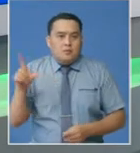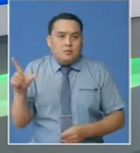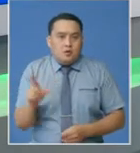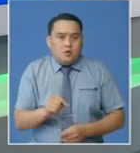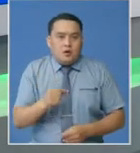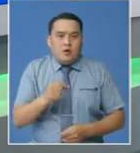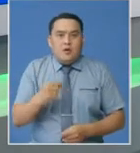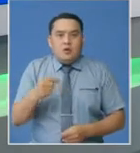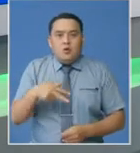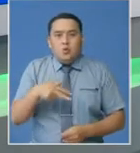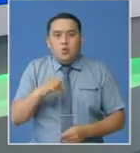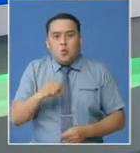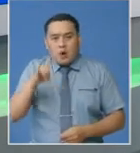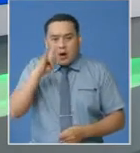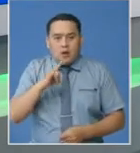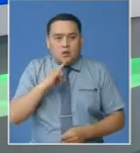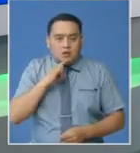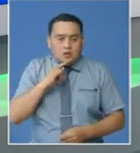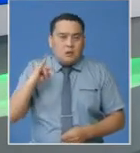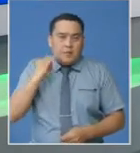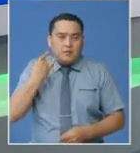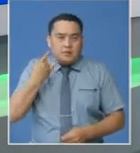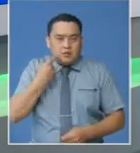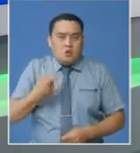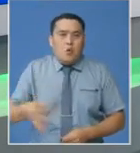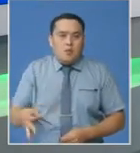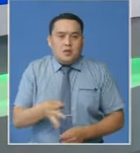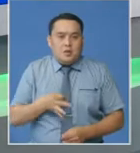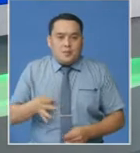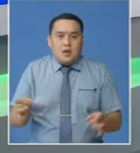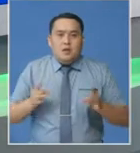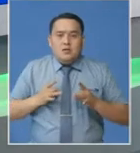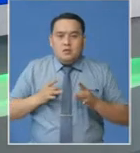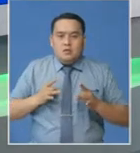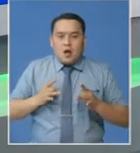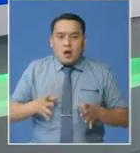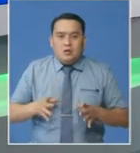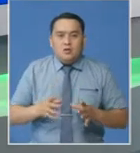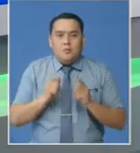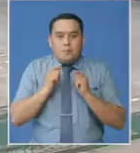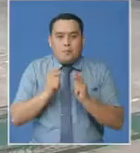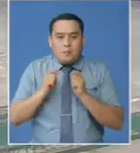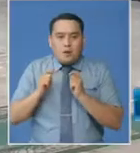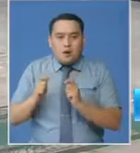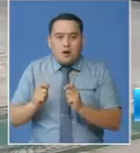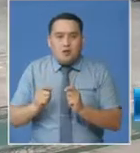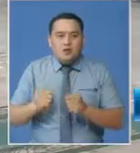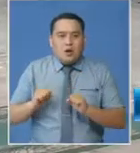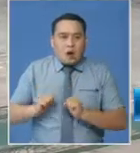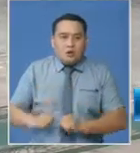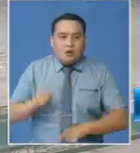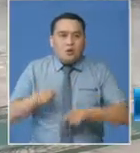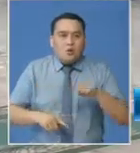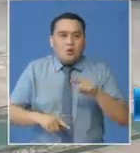воинскую часть 5514 Южно-Казахстанской и Павлодарской областей. Торжественный и волнительный момент в жизни защитников